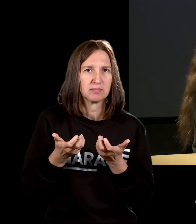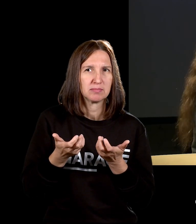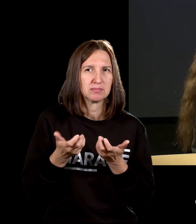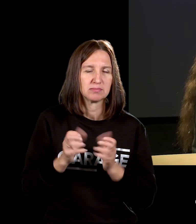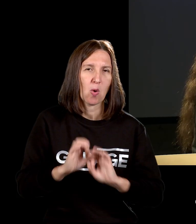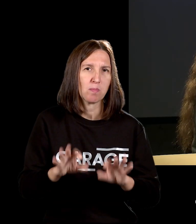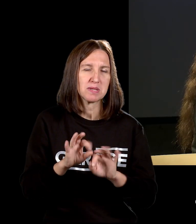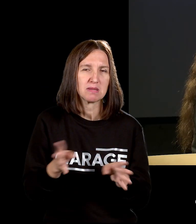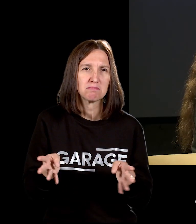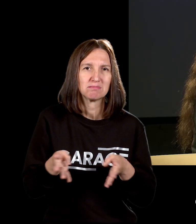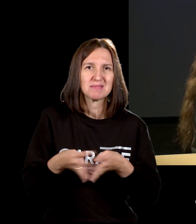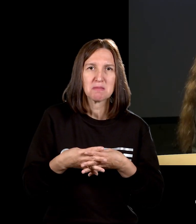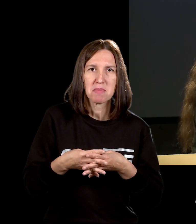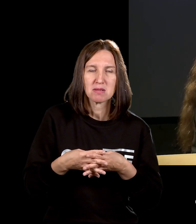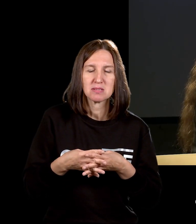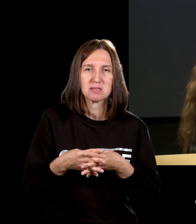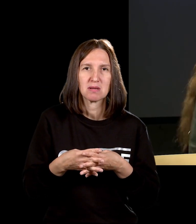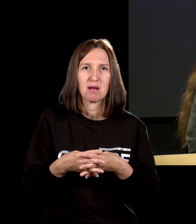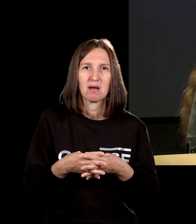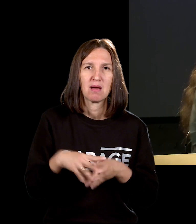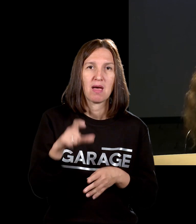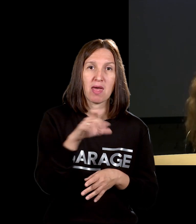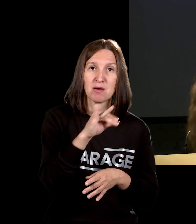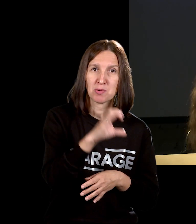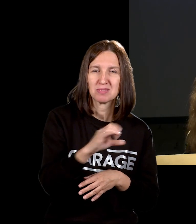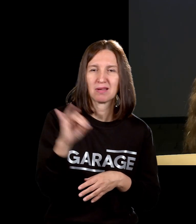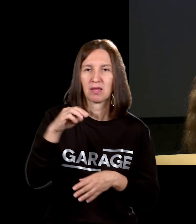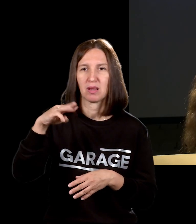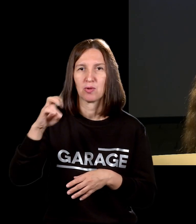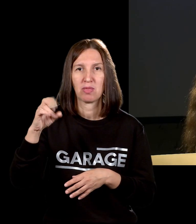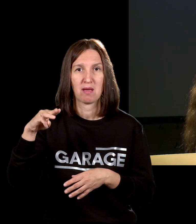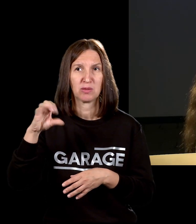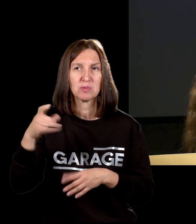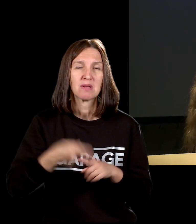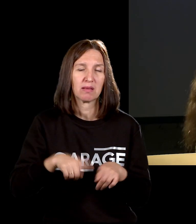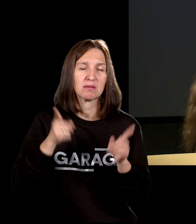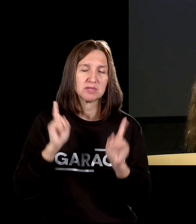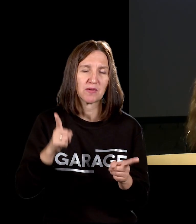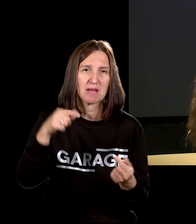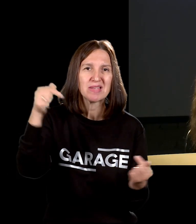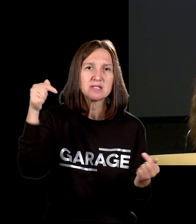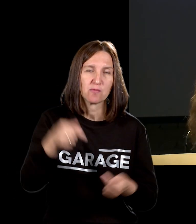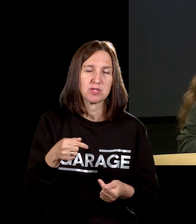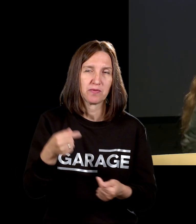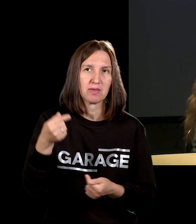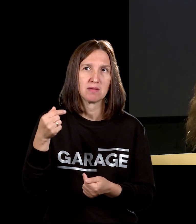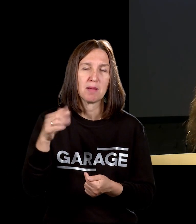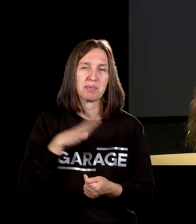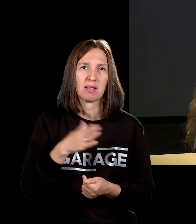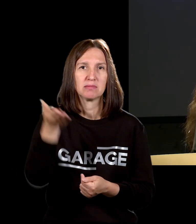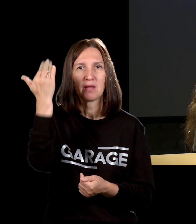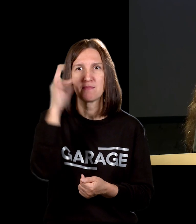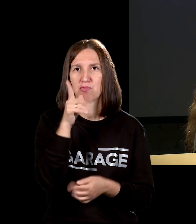эта смесь эроса и танатоса, это действительно то, что было свойственно, то, что витало тогда в